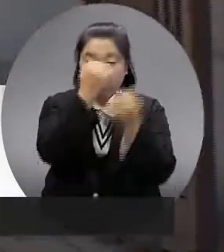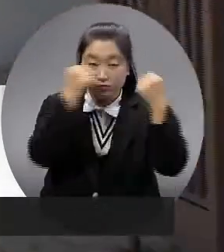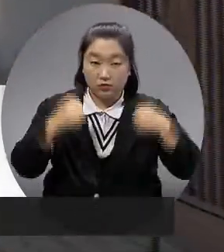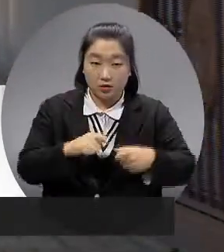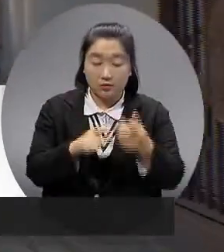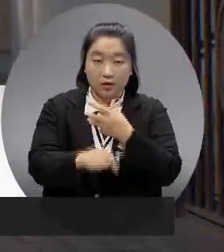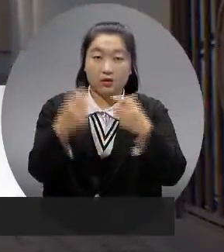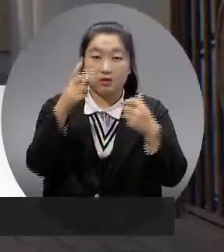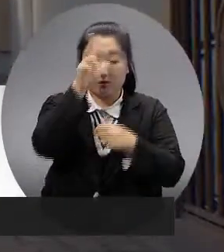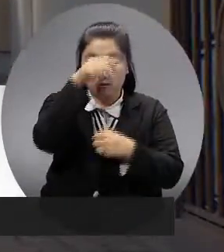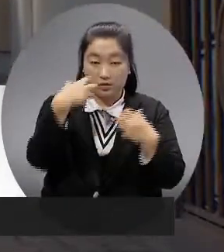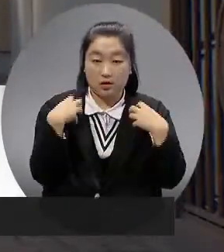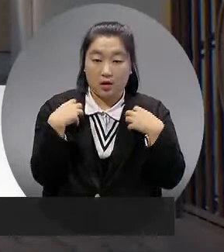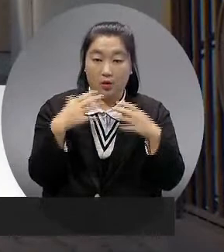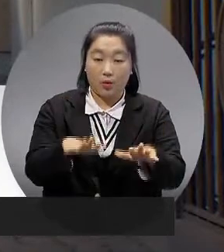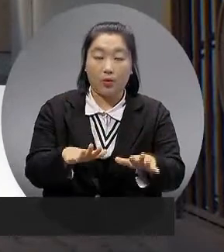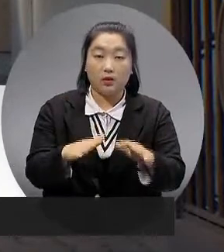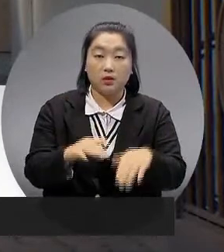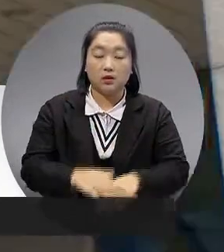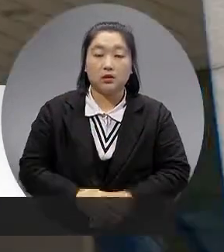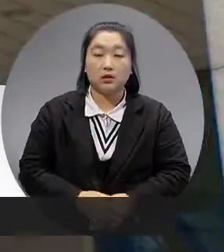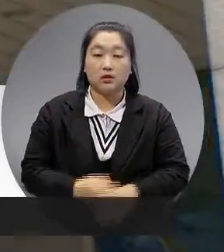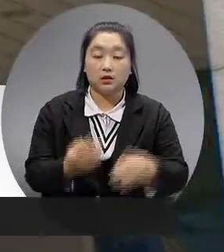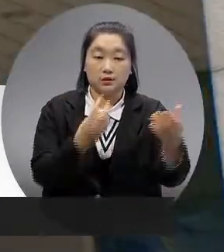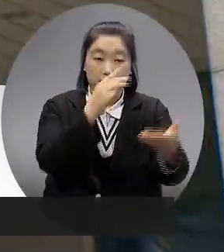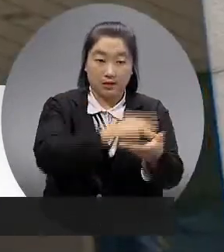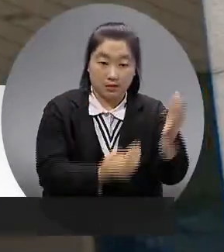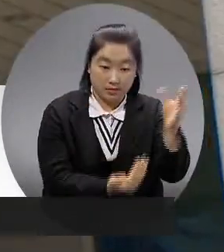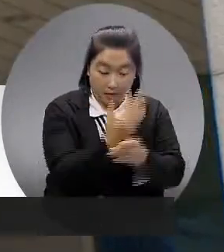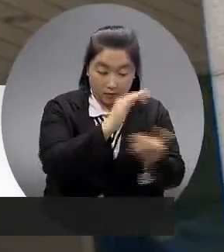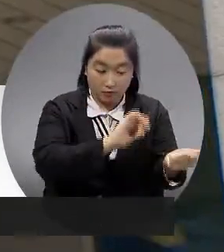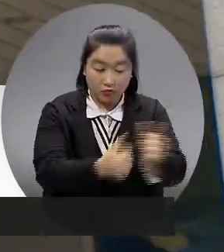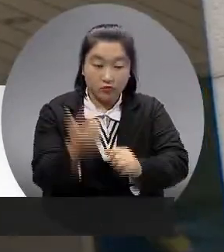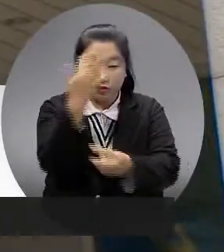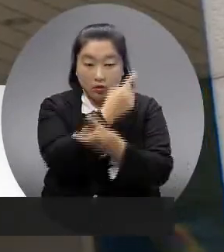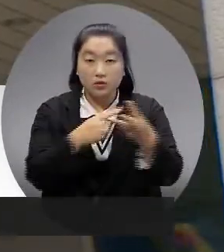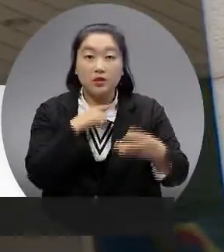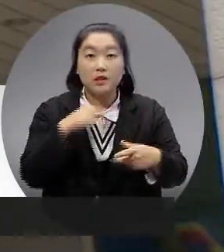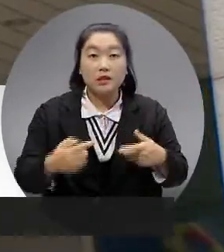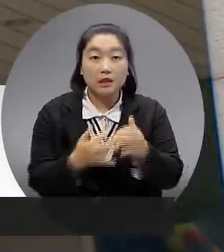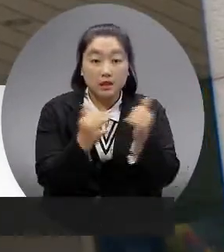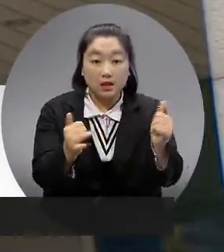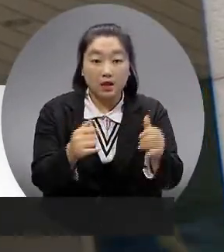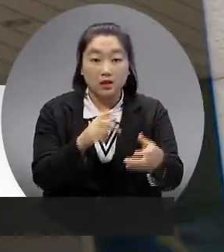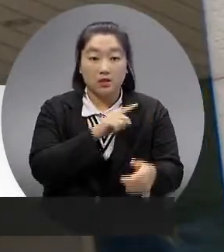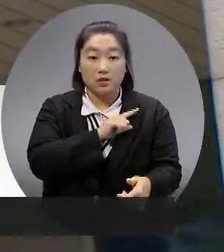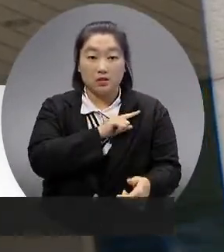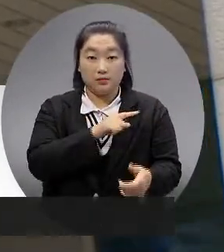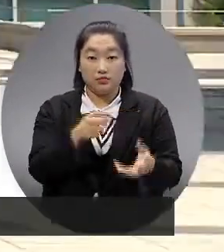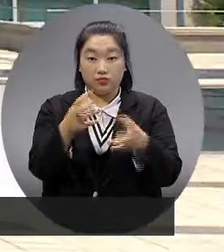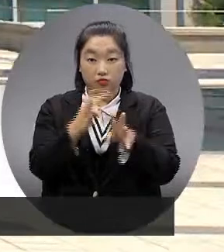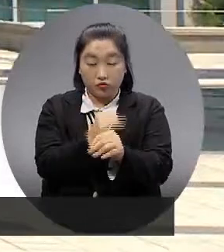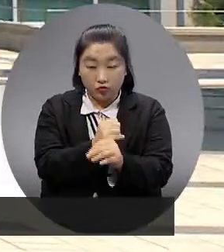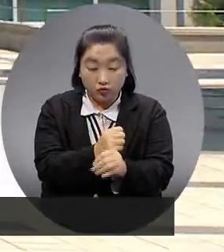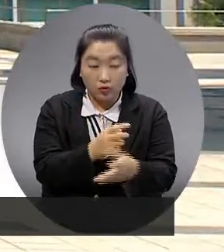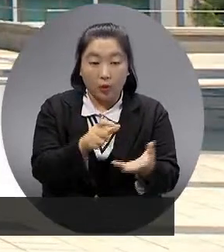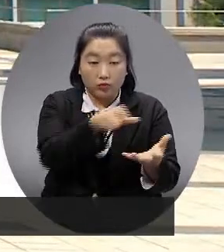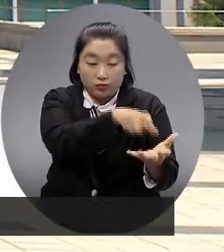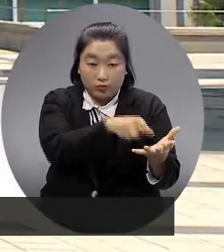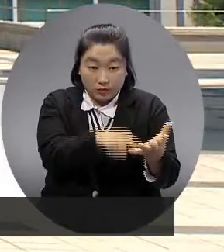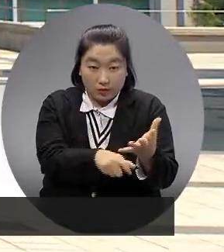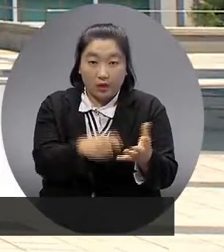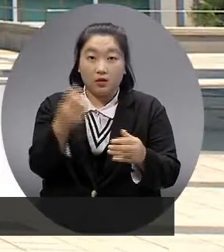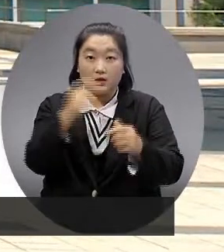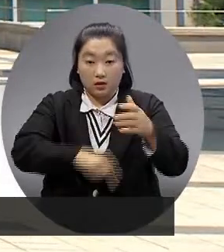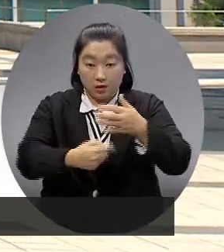충북지방경찰청 사이버수사대는 오늘 이태원 참사로 숨진 청주 희생자의 이름과 주소 등이 담긴 청주시청 내부